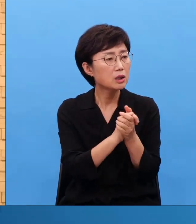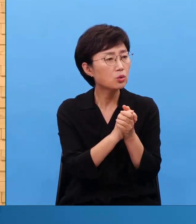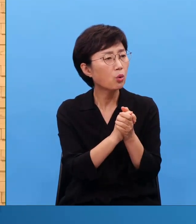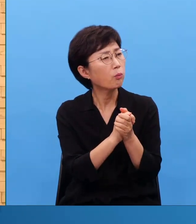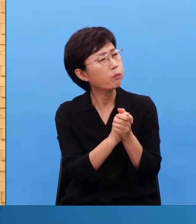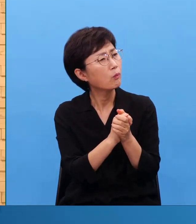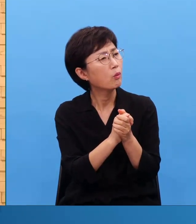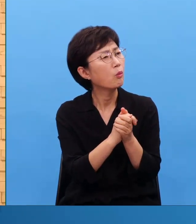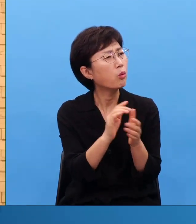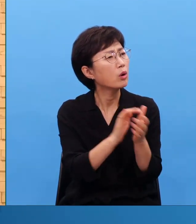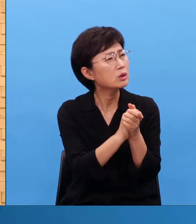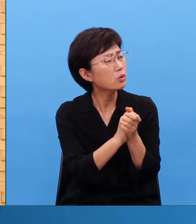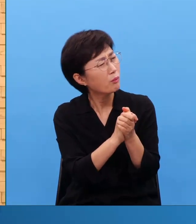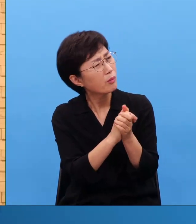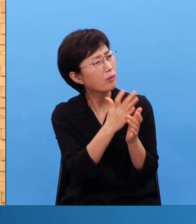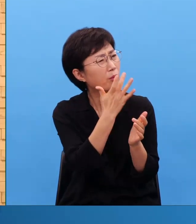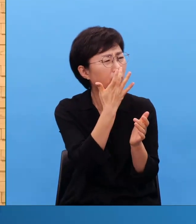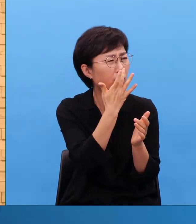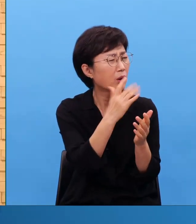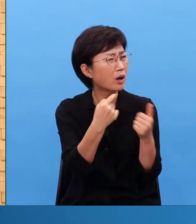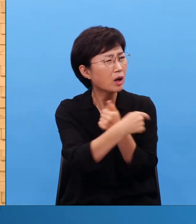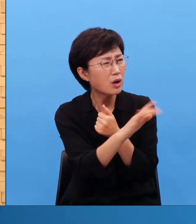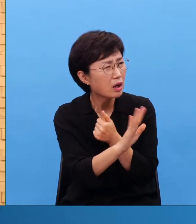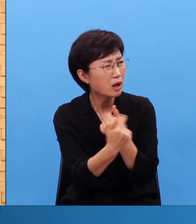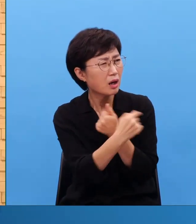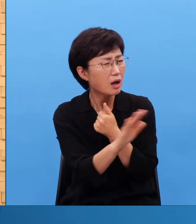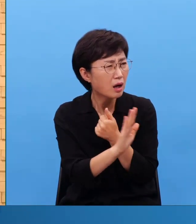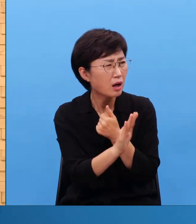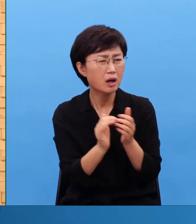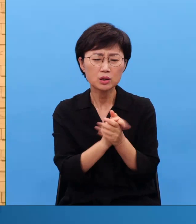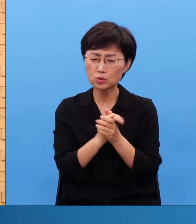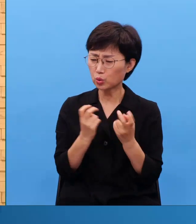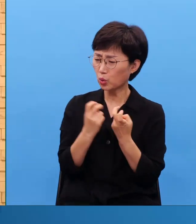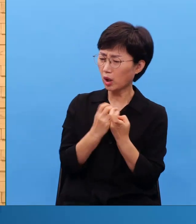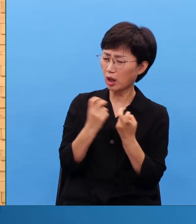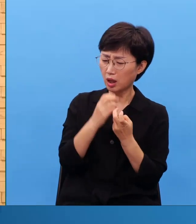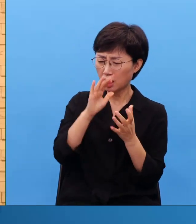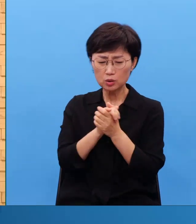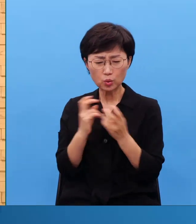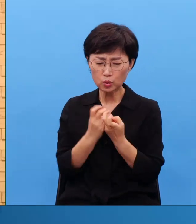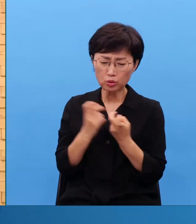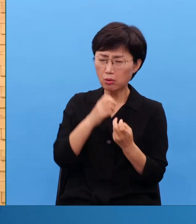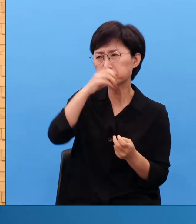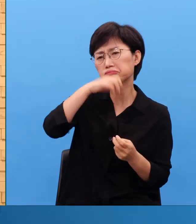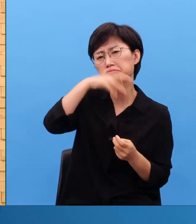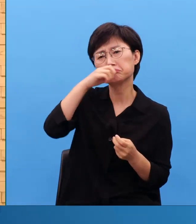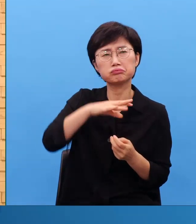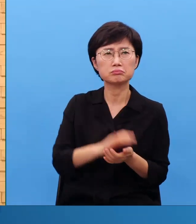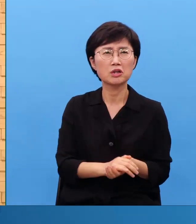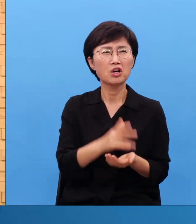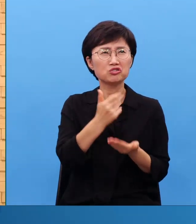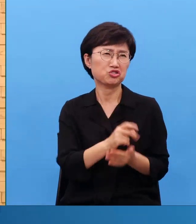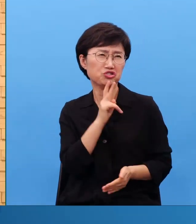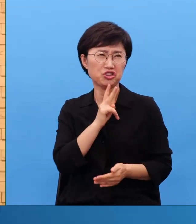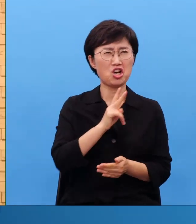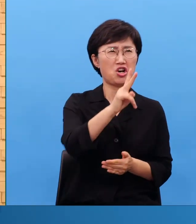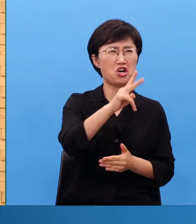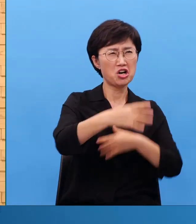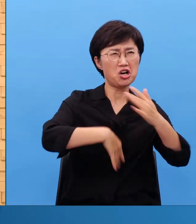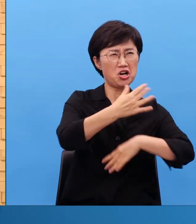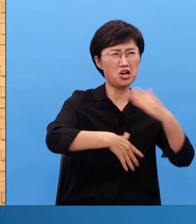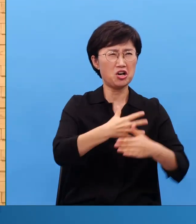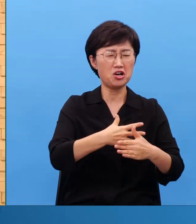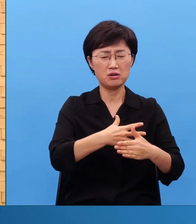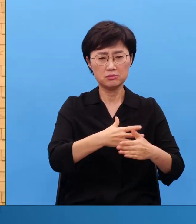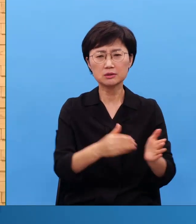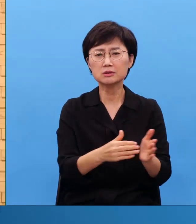될지를 모르겠더라고요. And when I went to church, I didn't learn about 그냥 prayer. 막 I didn't know what to 기도하는 pray 거죠. about. I just prayed. 뭐 그냥 주여 삼창 한번 하고 삼창. 저는